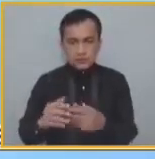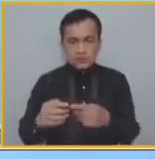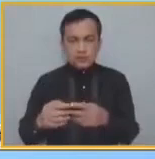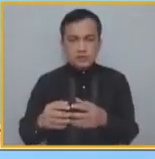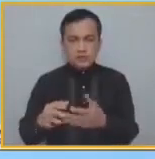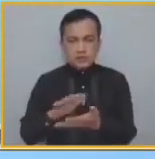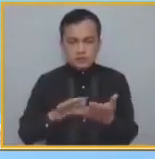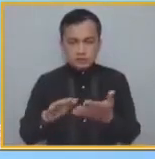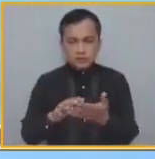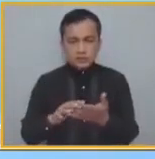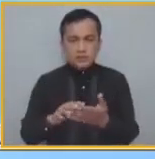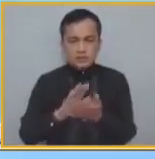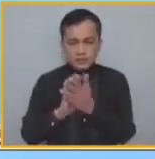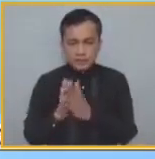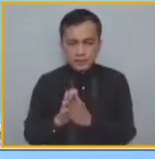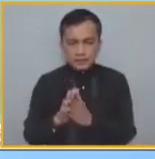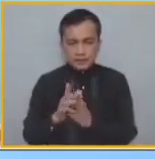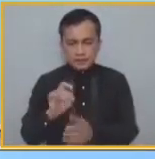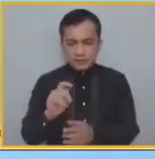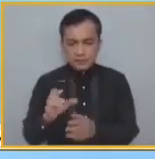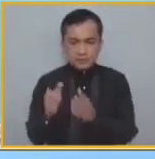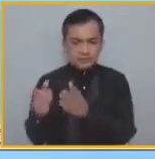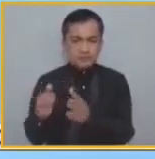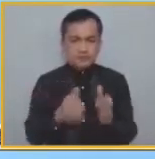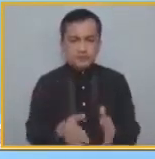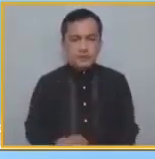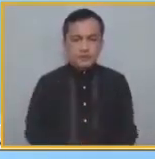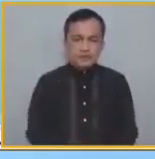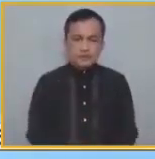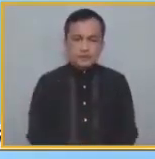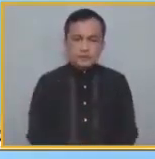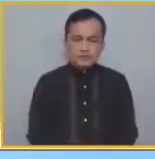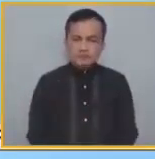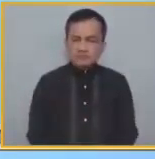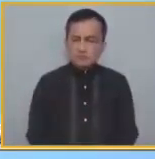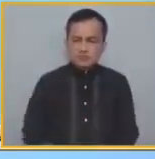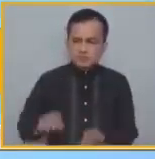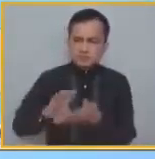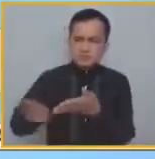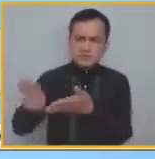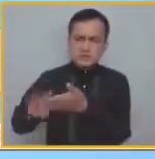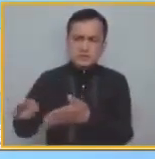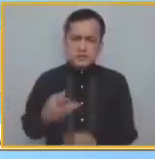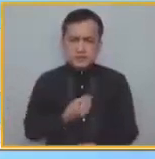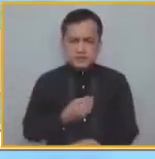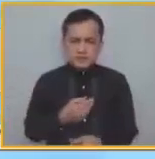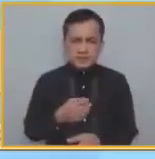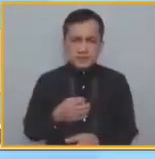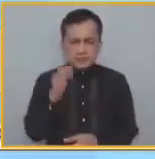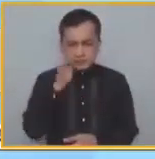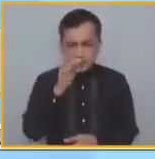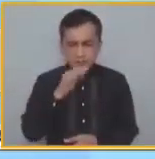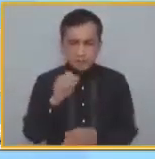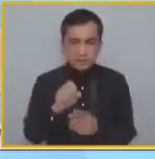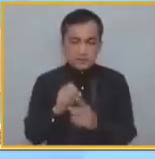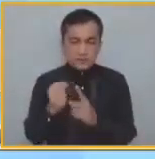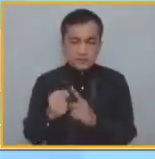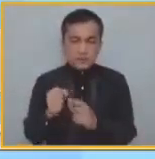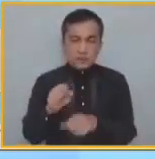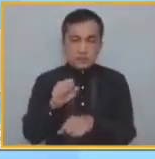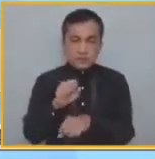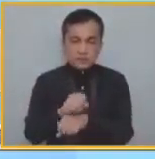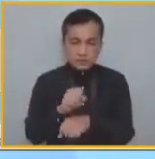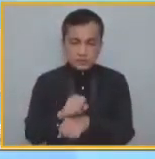paraan. Pinawi naman ang Ambassador ang pangamba ng ilan hinggil sa lagay ng mga Pilipino nagtatrabaho at naninirahan sa China.